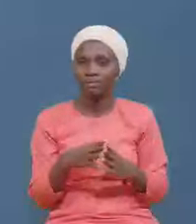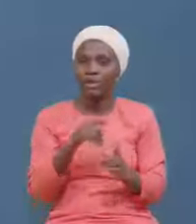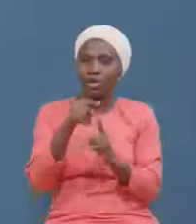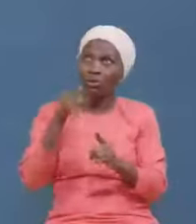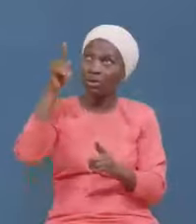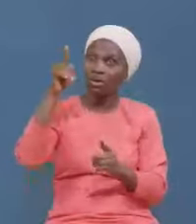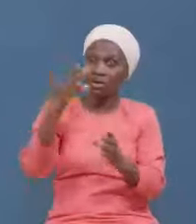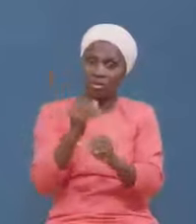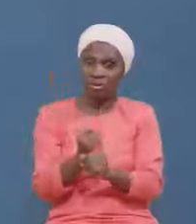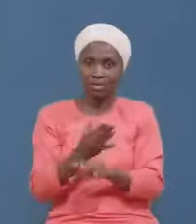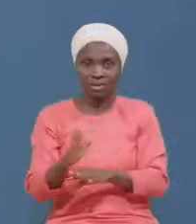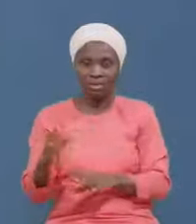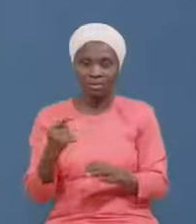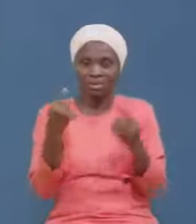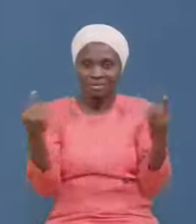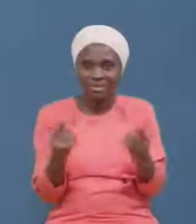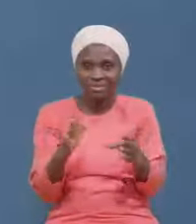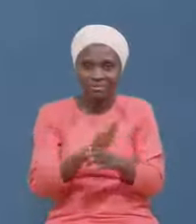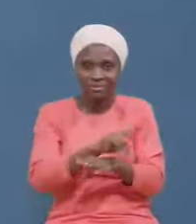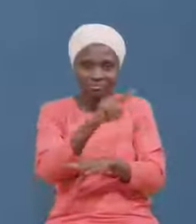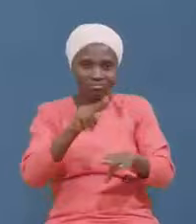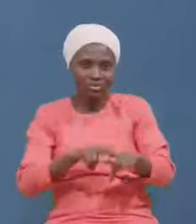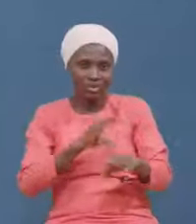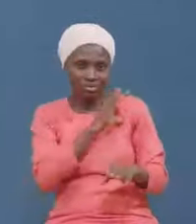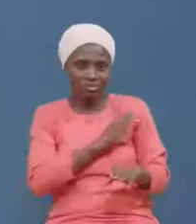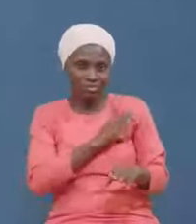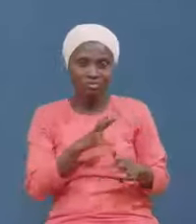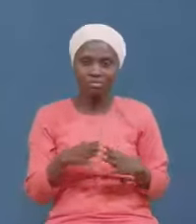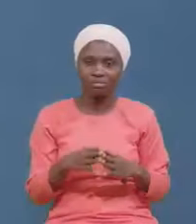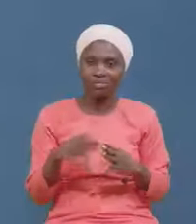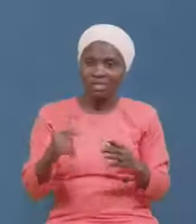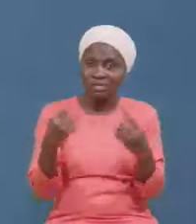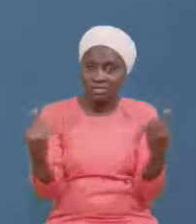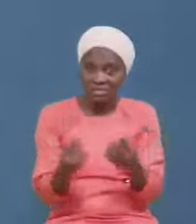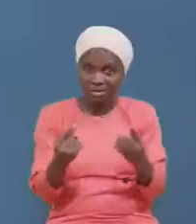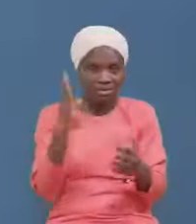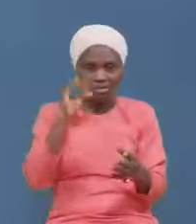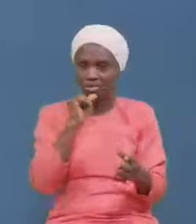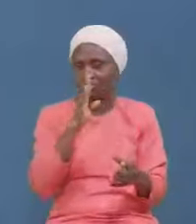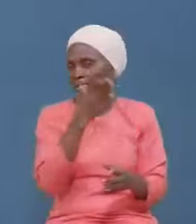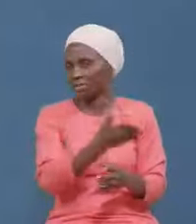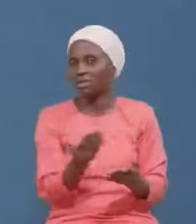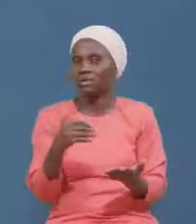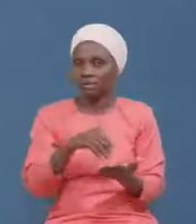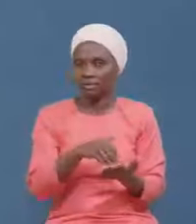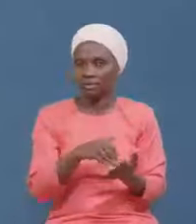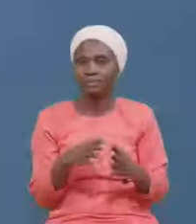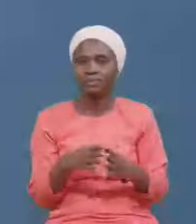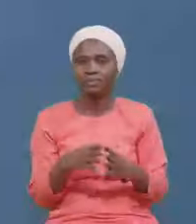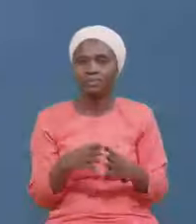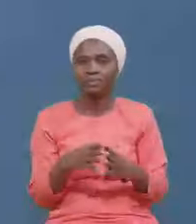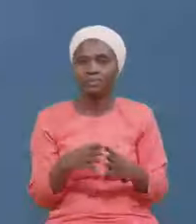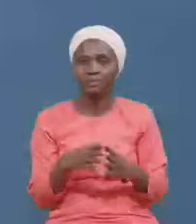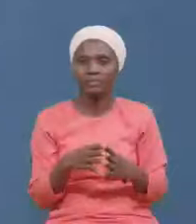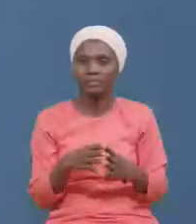takes away the sinful nature, పాప స్వభావాన్ని తీసివేస్తే the sin will not be there again. ఇక మరలా పాపం